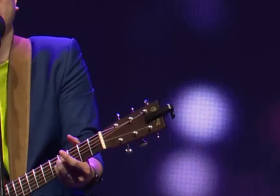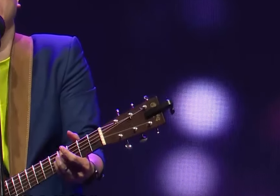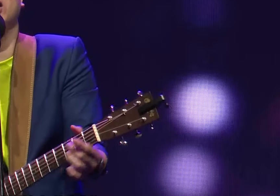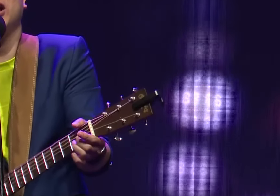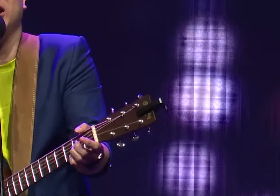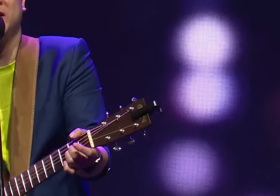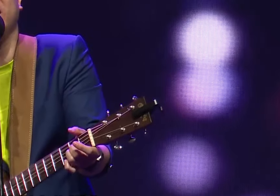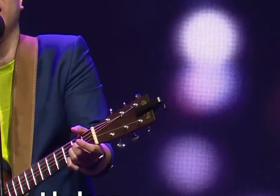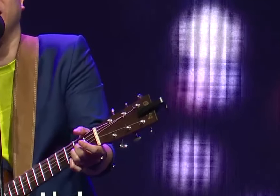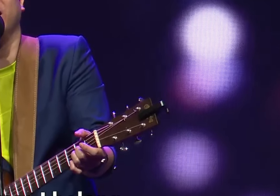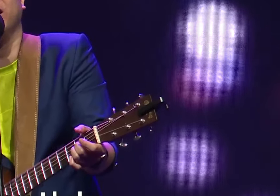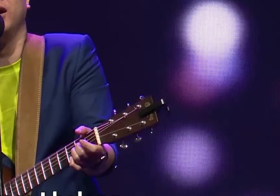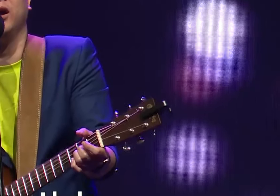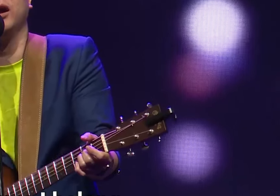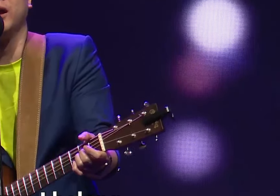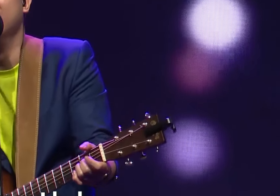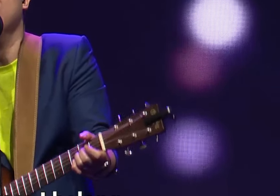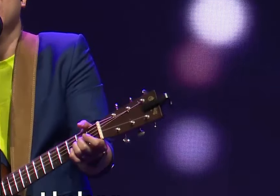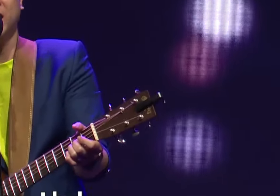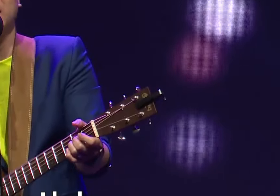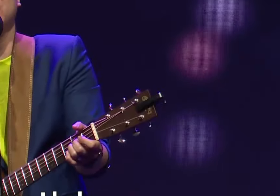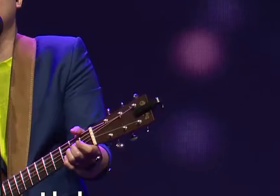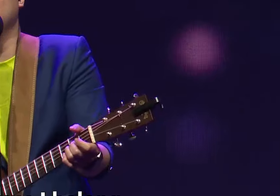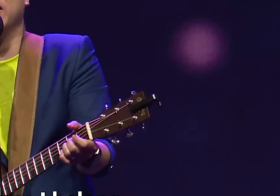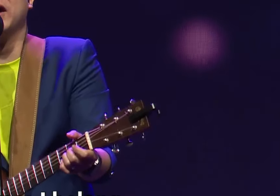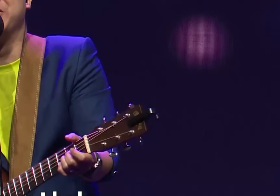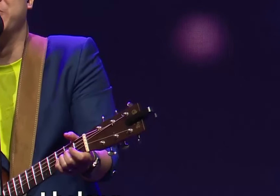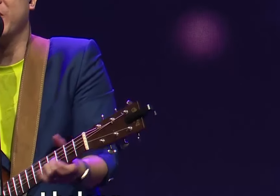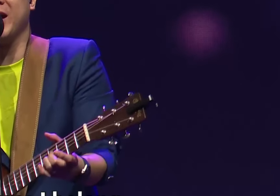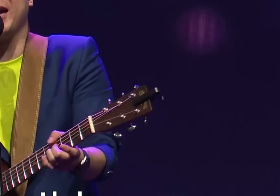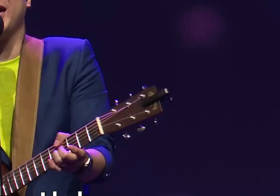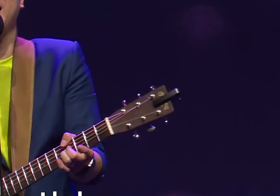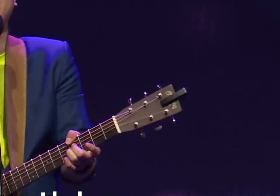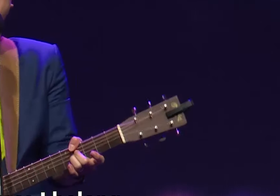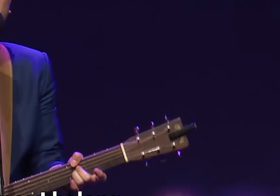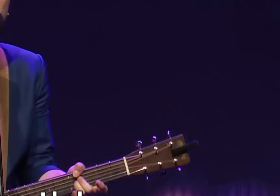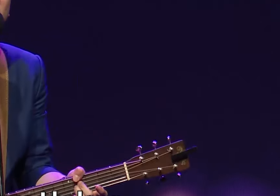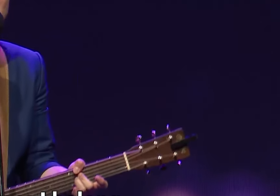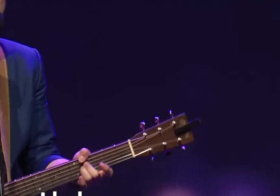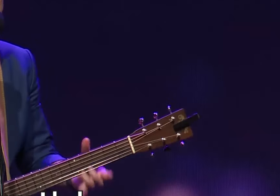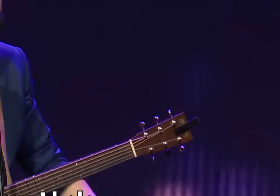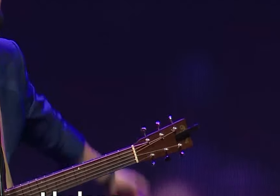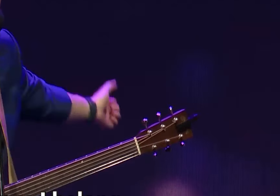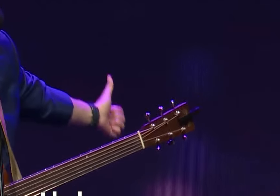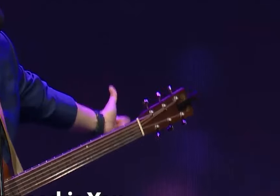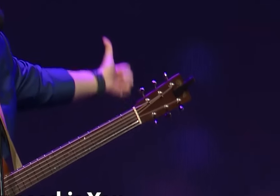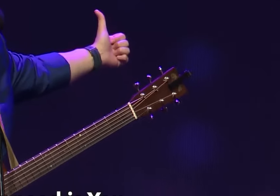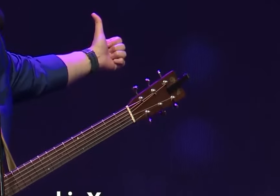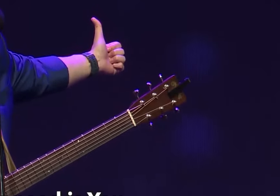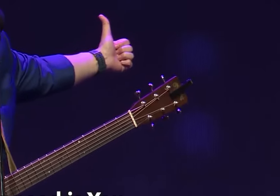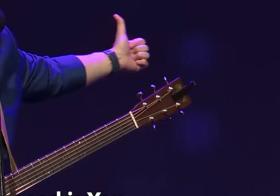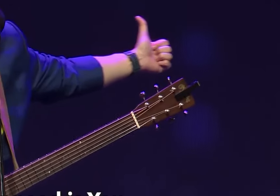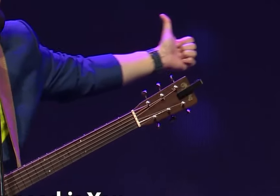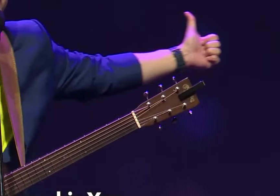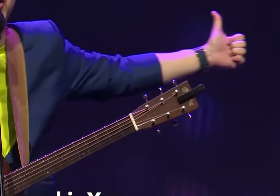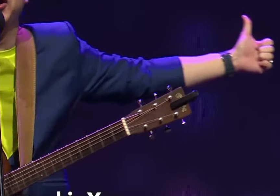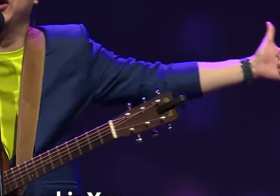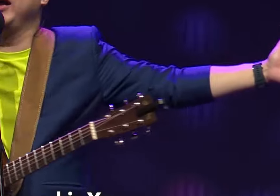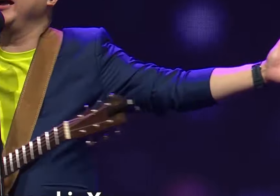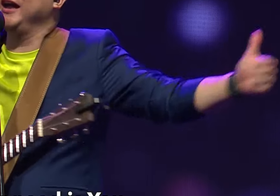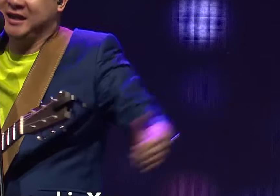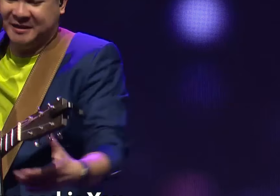draw me near, in your embrace I